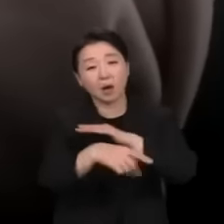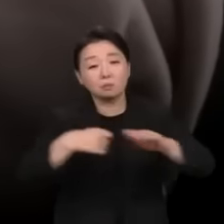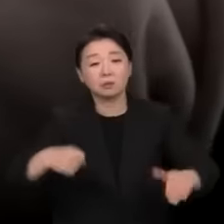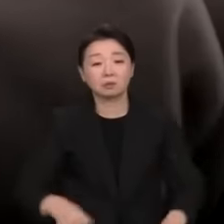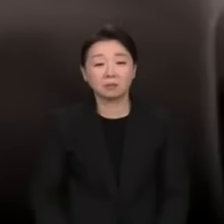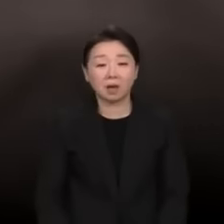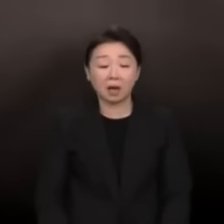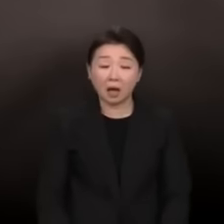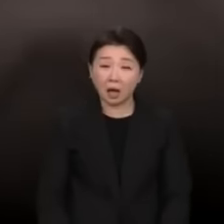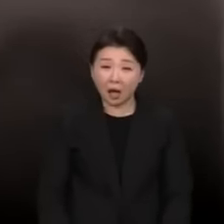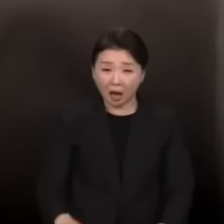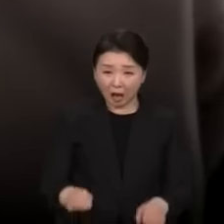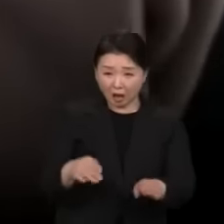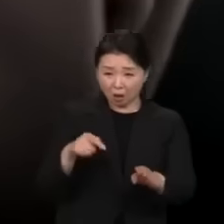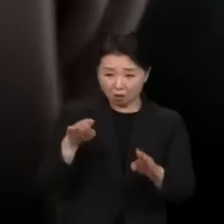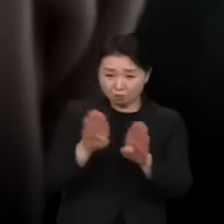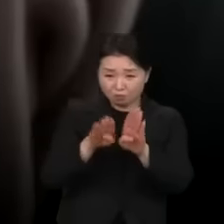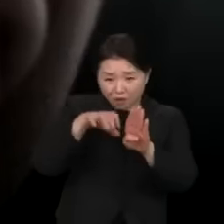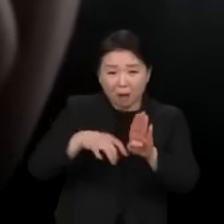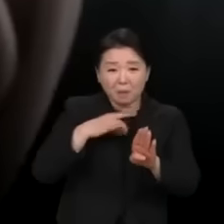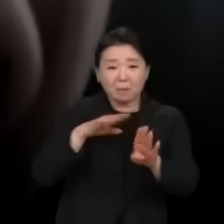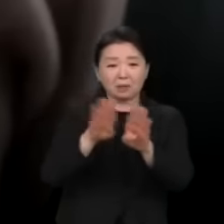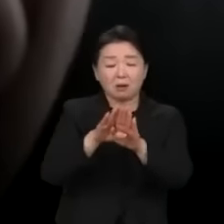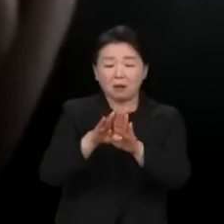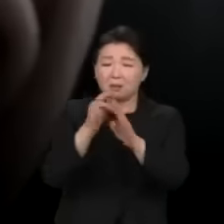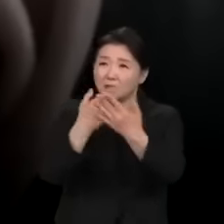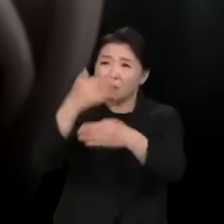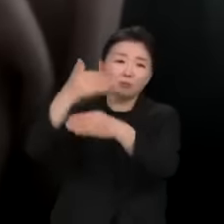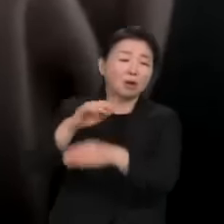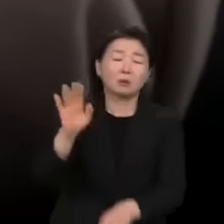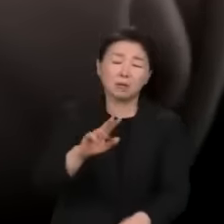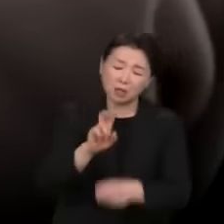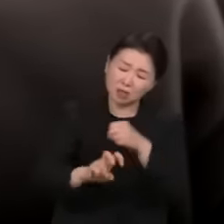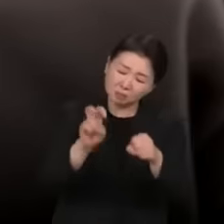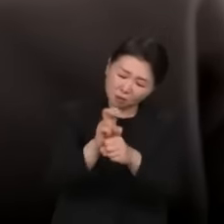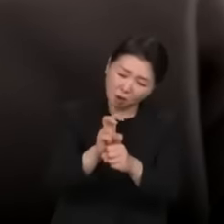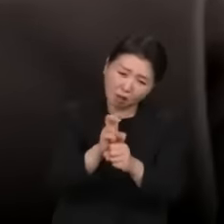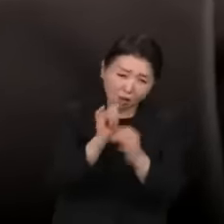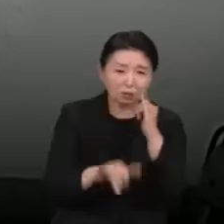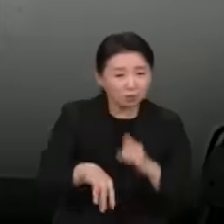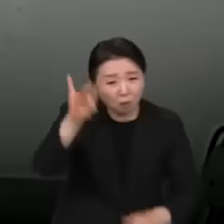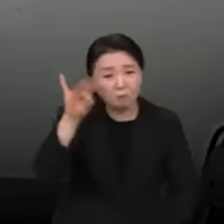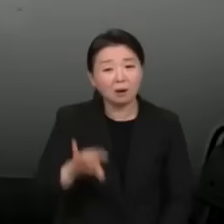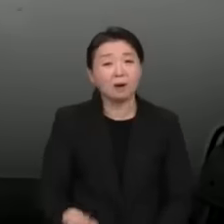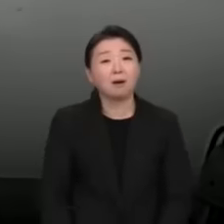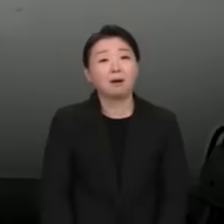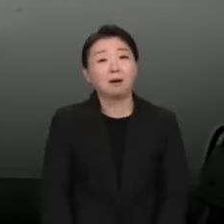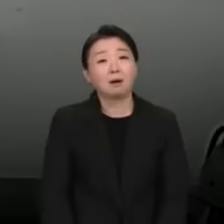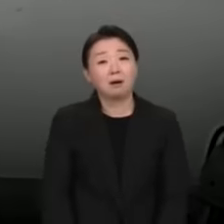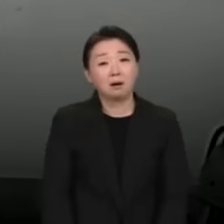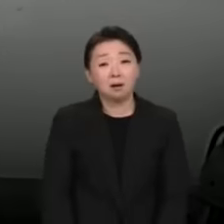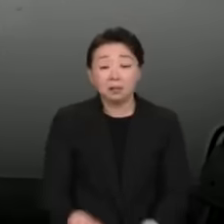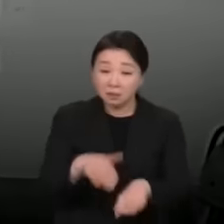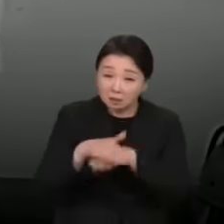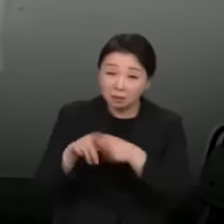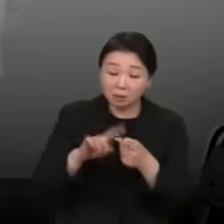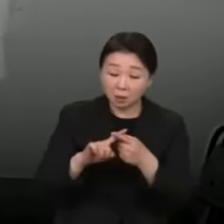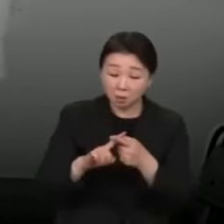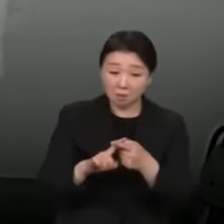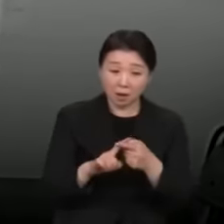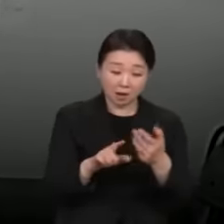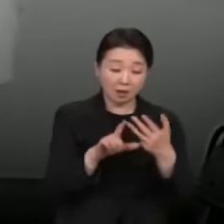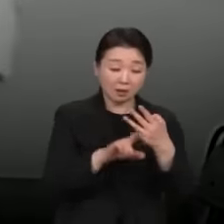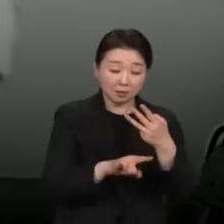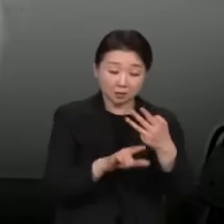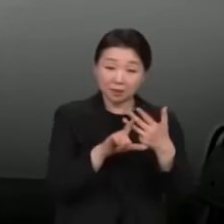앞뒷문만 잠갔지 창문까지는 생각 안 나고 20년이 넘었어도 처음이야 우리. 이런 식으로 지난달